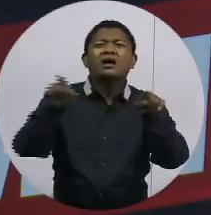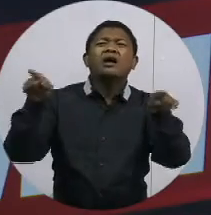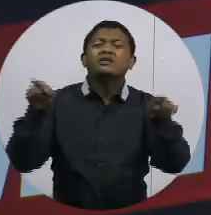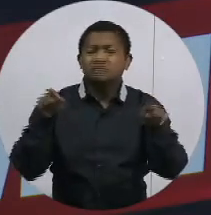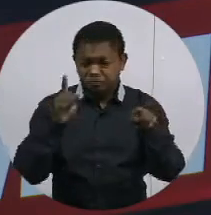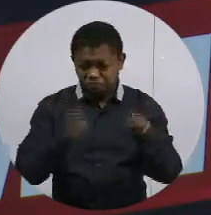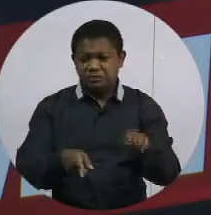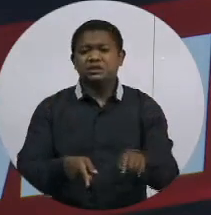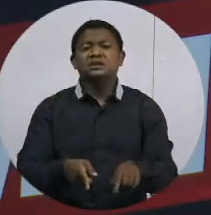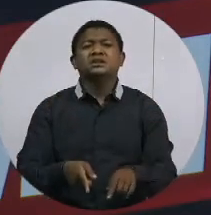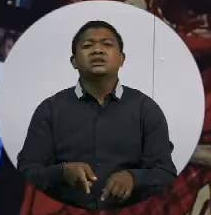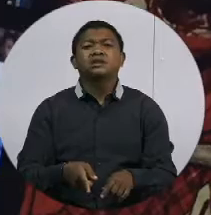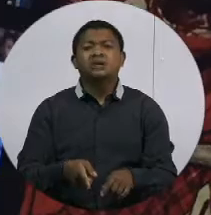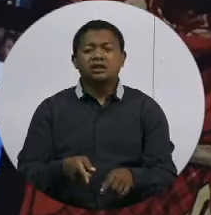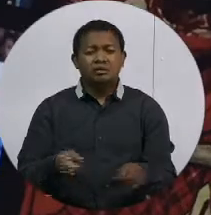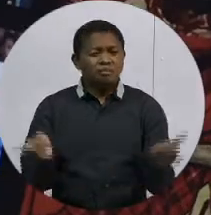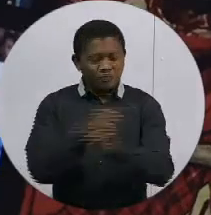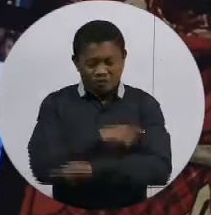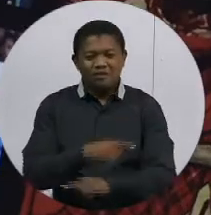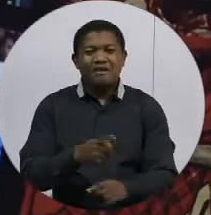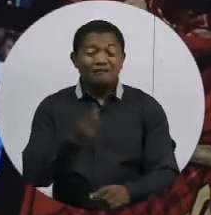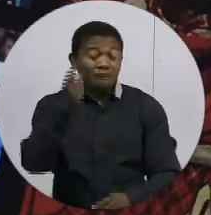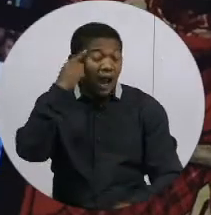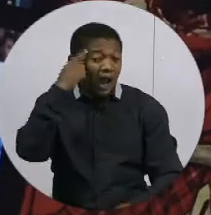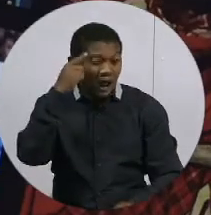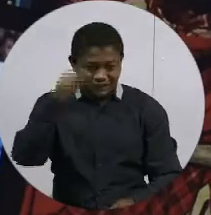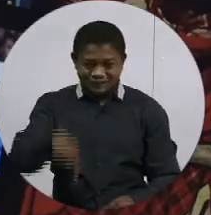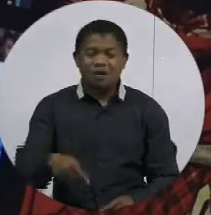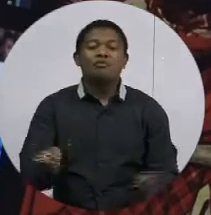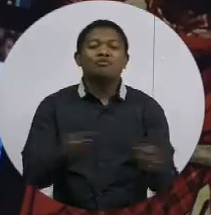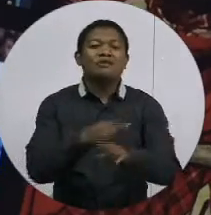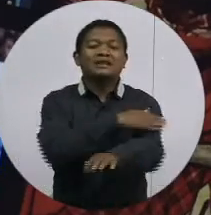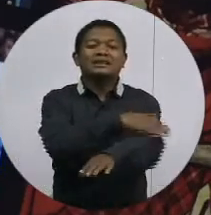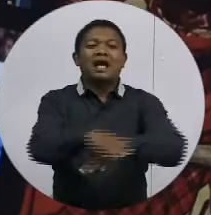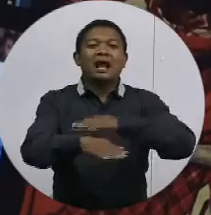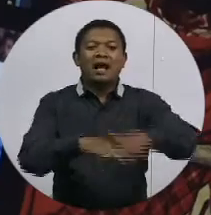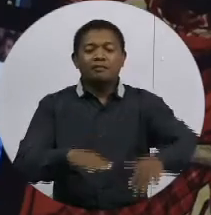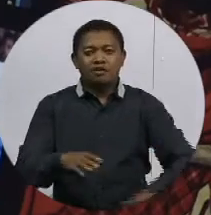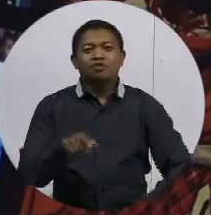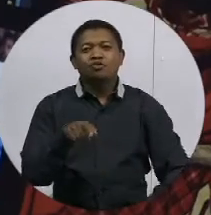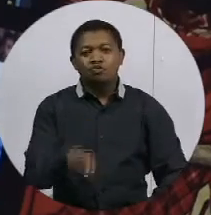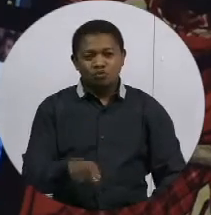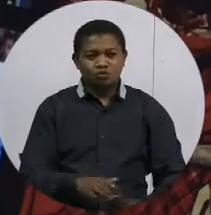ny olona sitrana, ka nampiditra tao anatin'izay le dimanjato